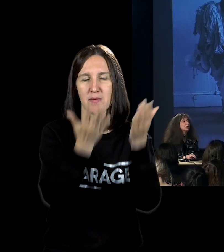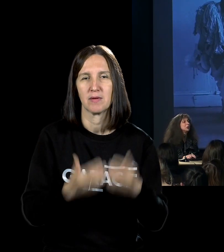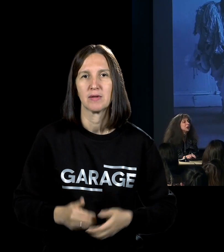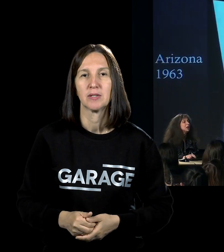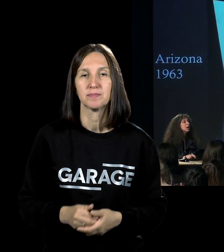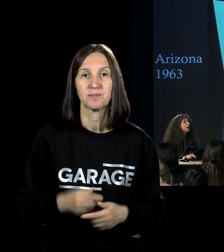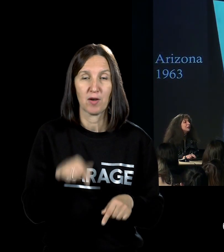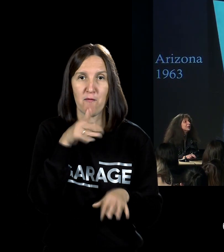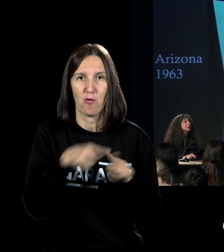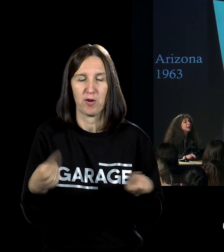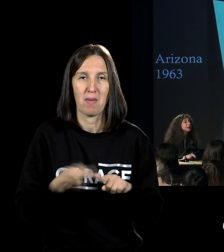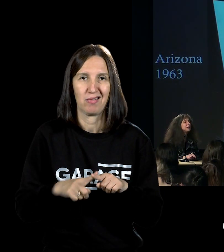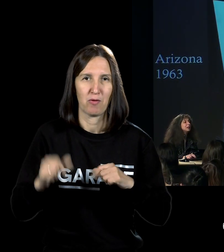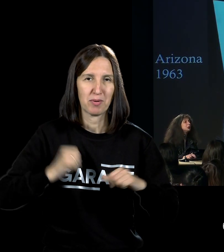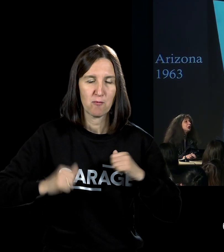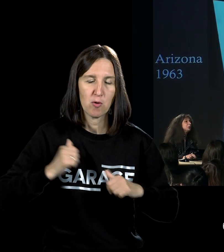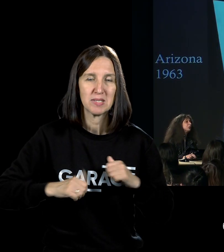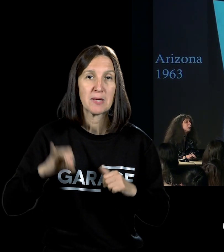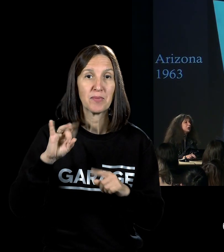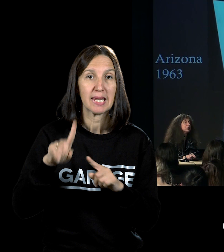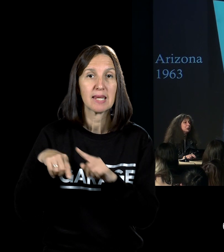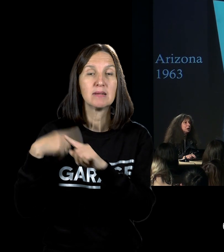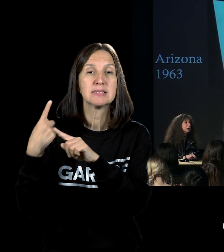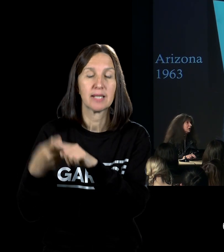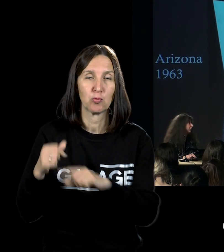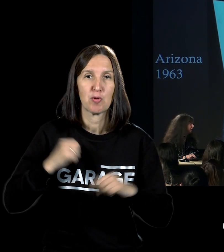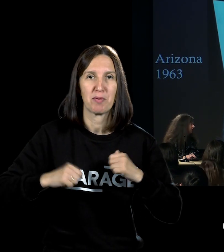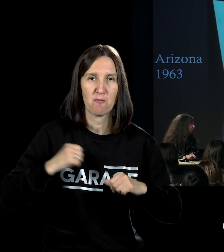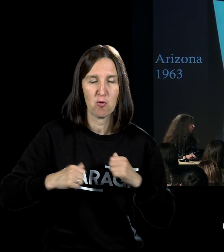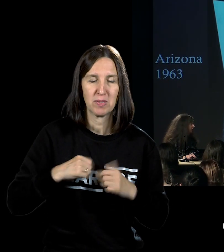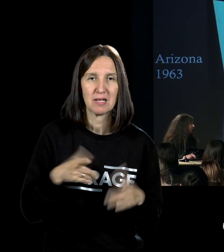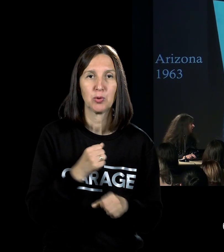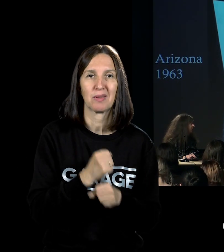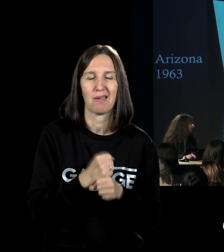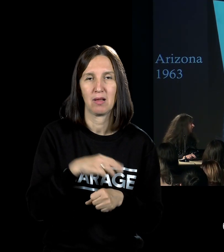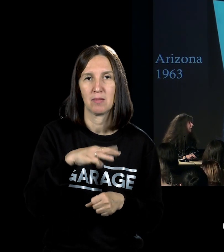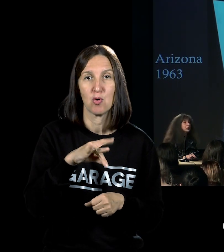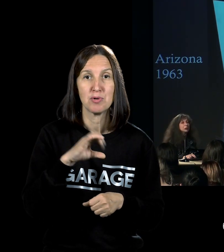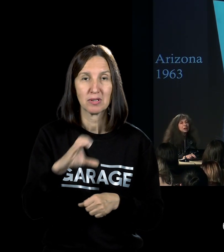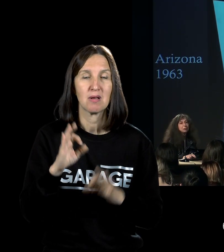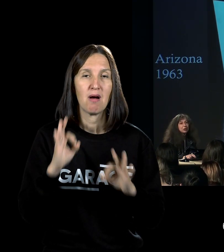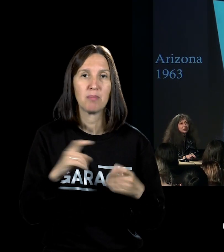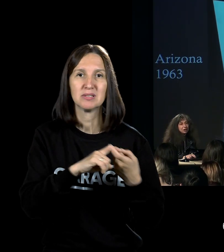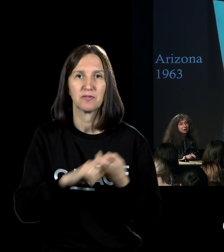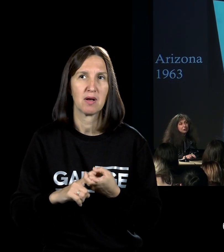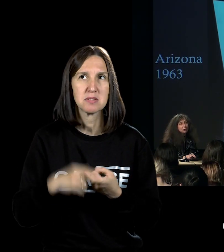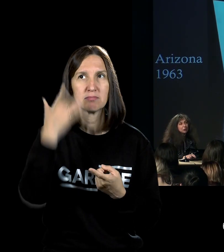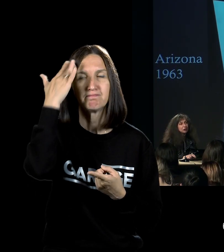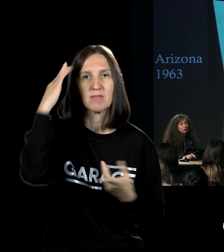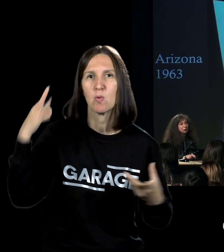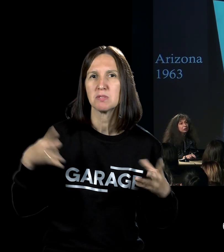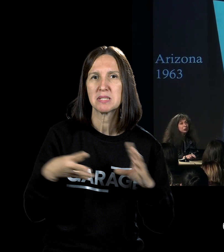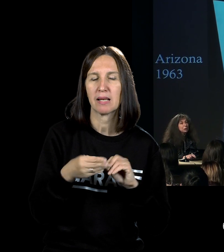во время этого перформанса. Вот. И следующие перформансы, которые делает Моррис, связаны как раз с осмыслением пространства,